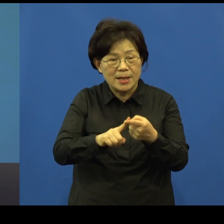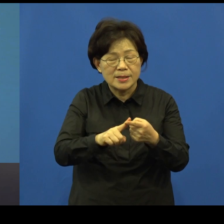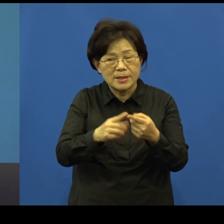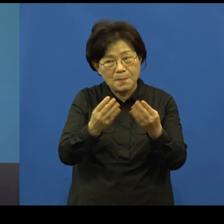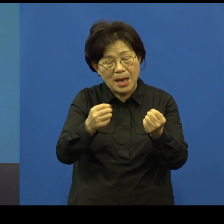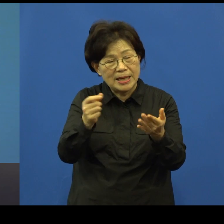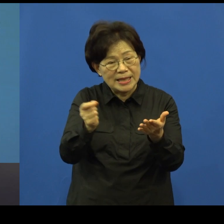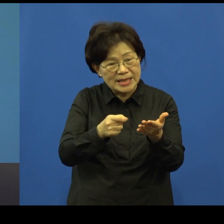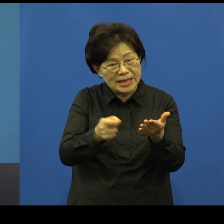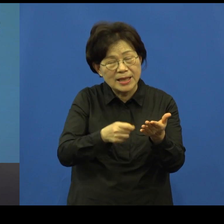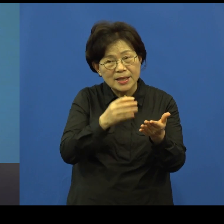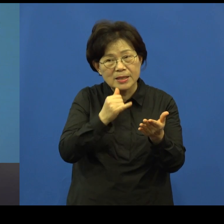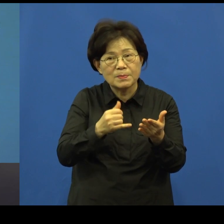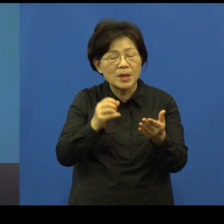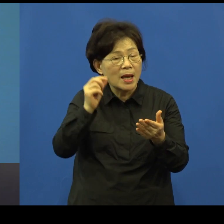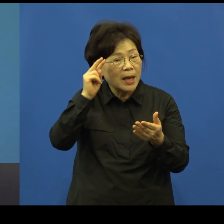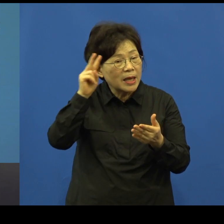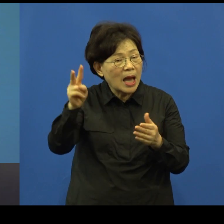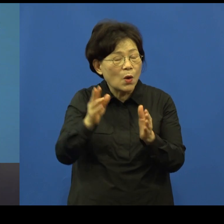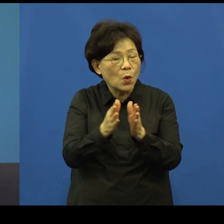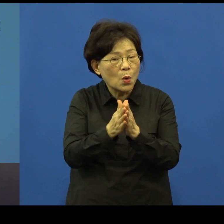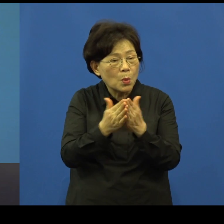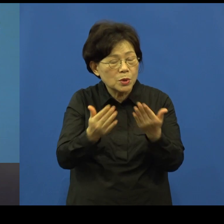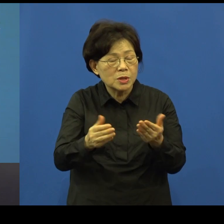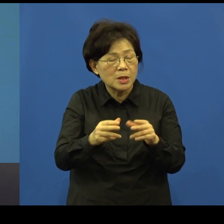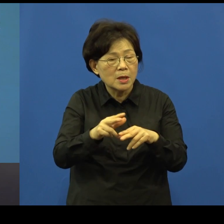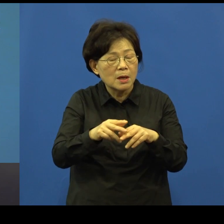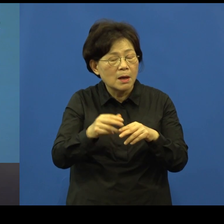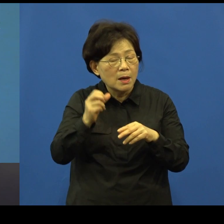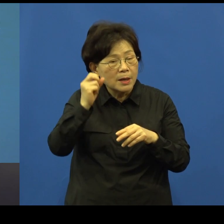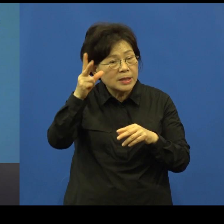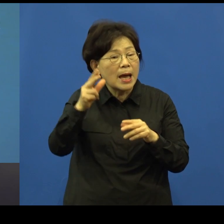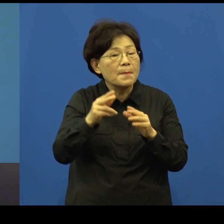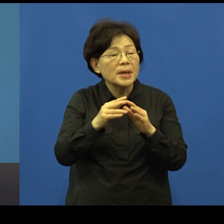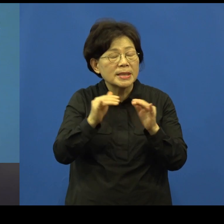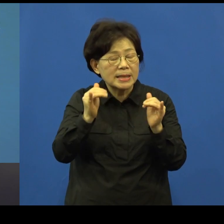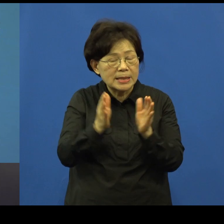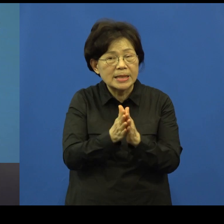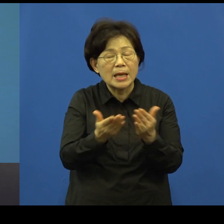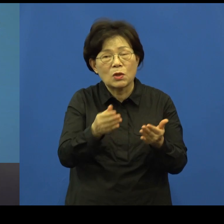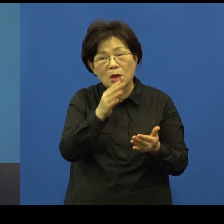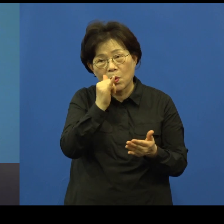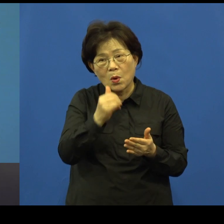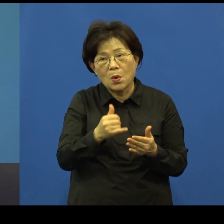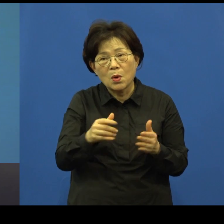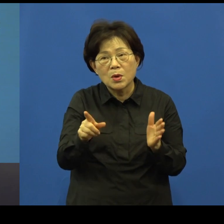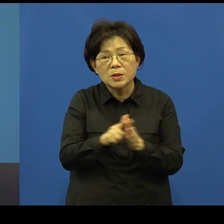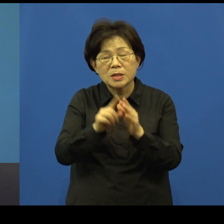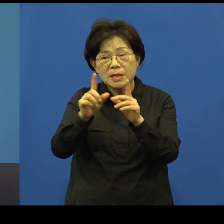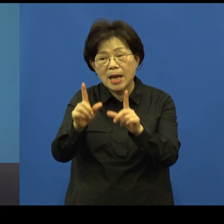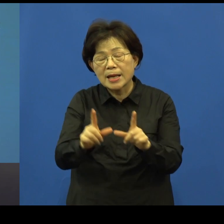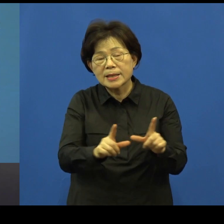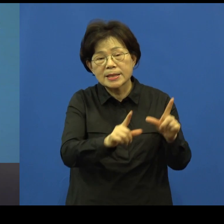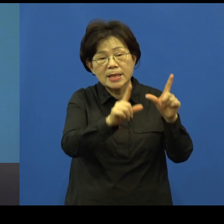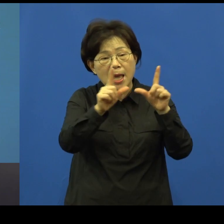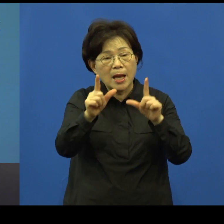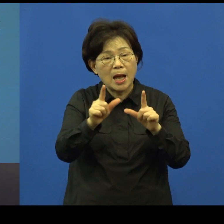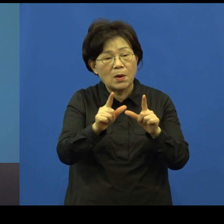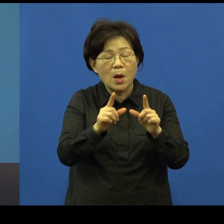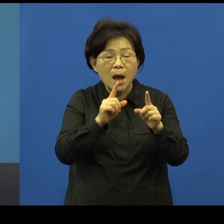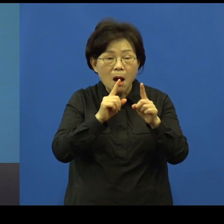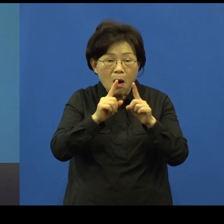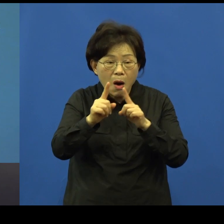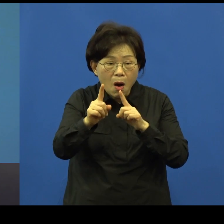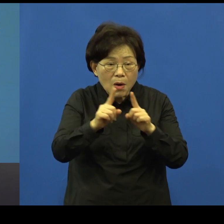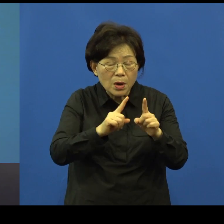다루고 있죠. 또 야고보서도 그렇고 잠언서에서도 다루고 있습니다. 또 우리 신앙생활과 언어 뗄래야 뗄 수가